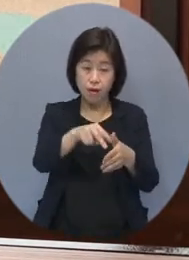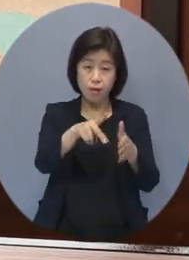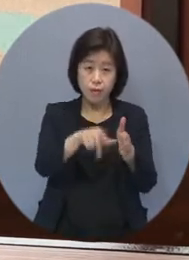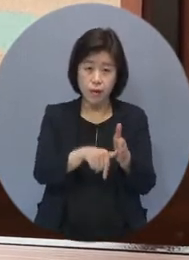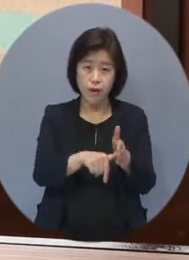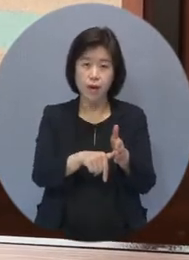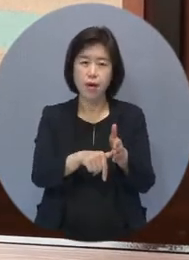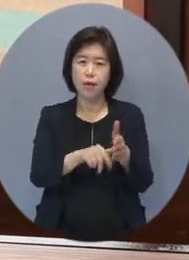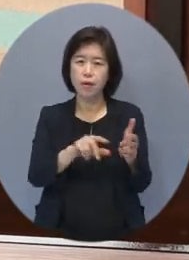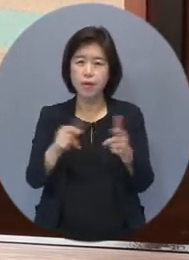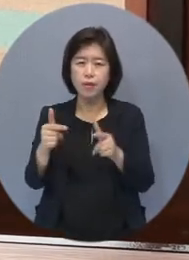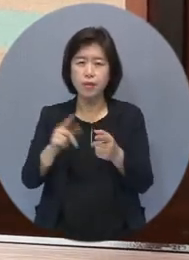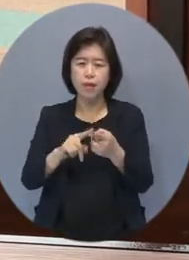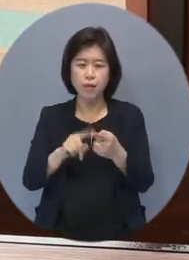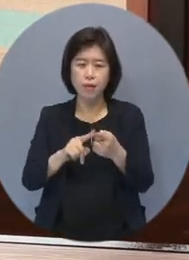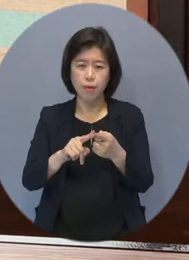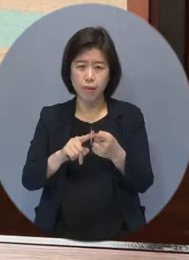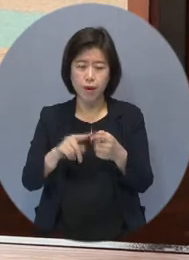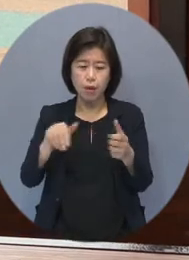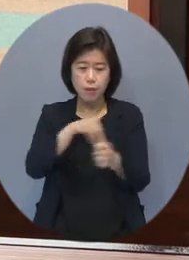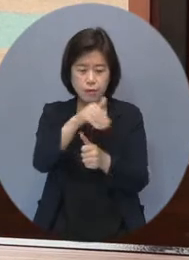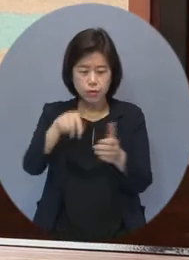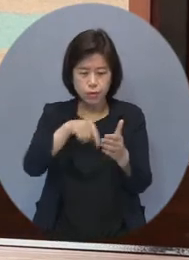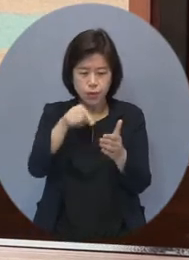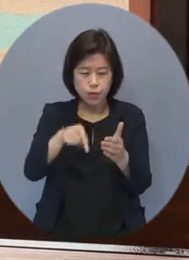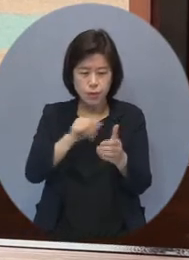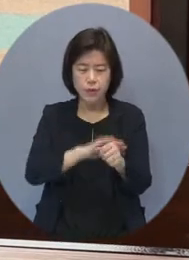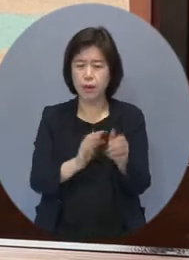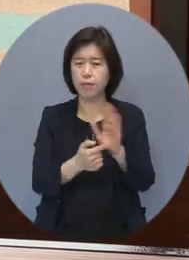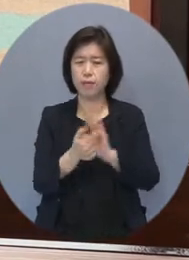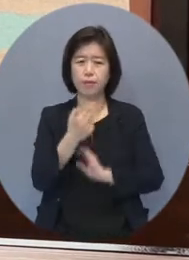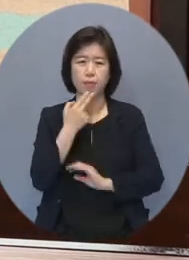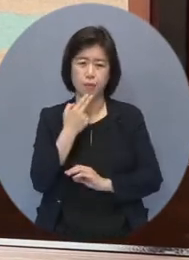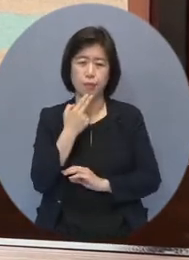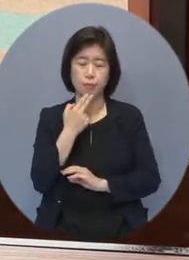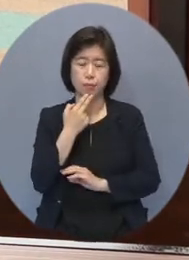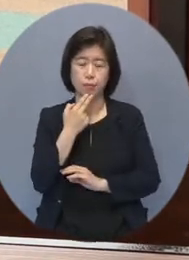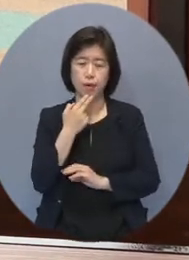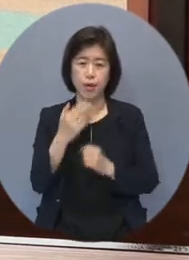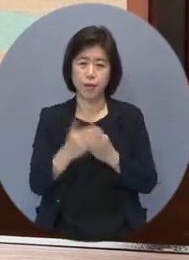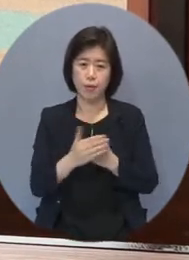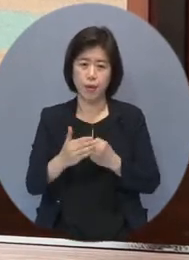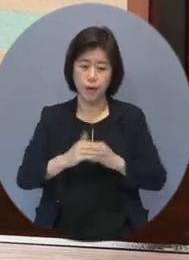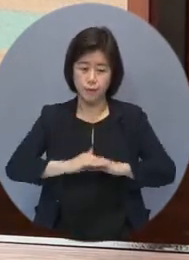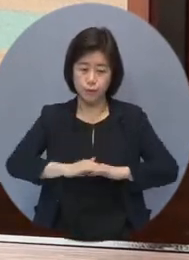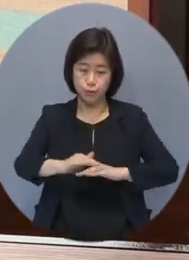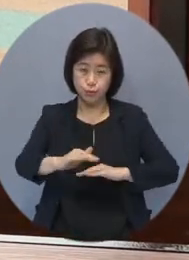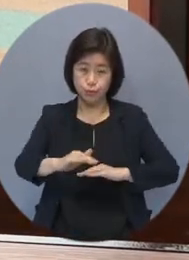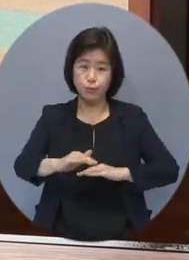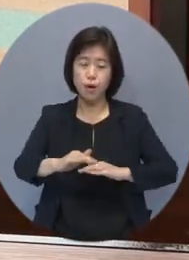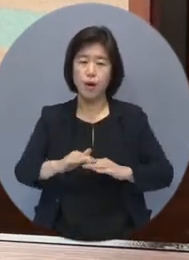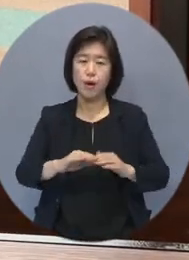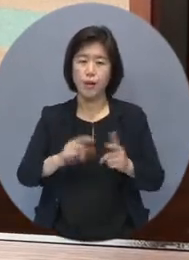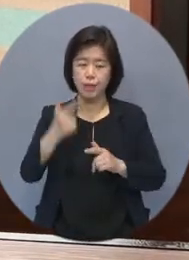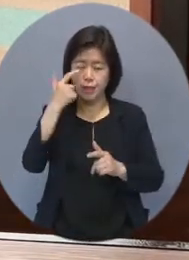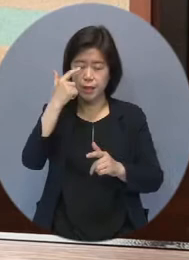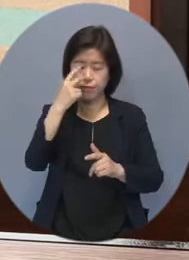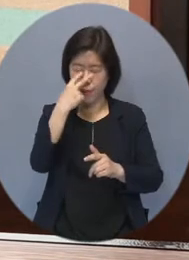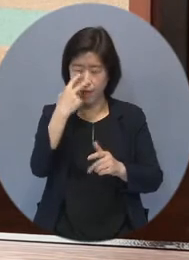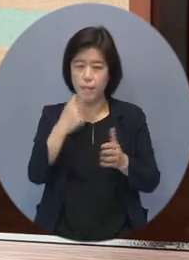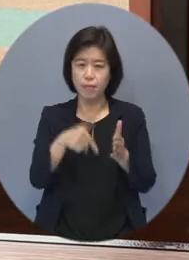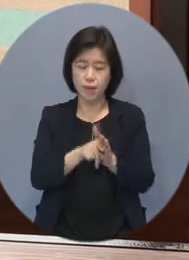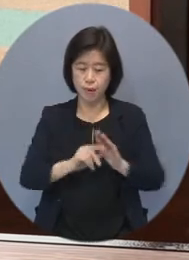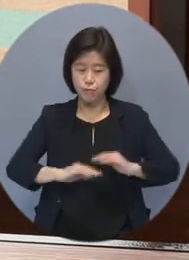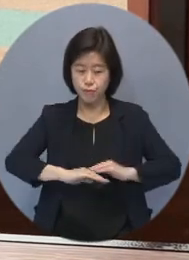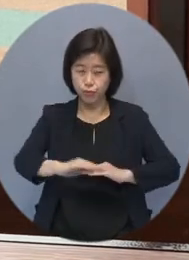여기가 그곳인지 이제 확인할 수 있는 길이 좀 없는 거예요. 그래서 전체적인 뭐 유도블럭이라든가 아니면 북카페라는 어떤 표시